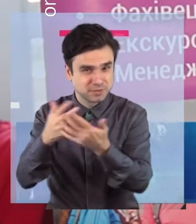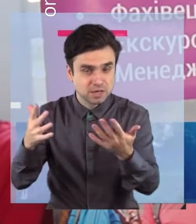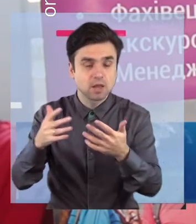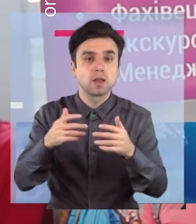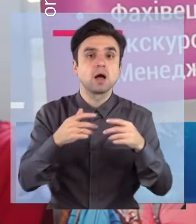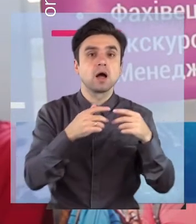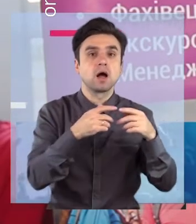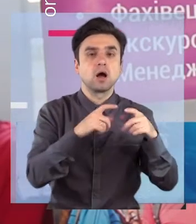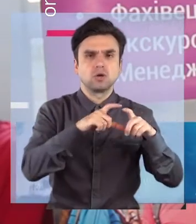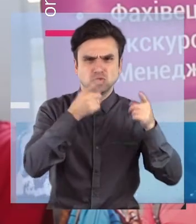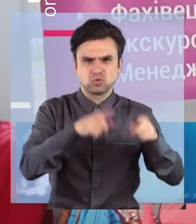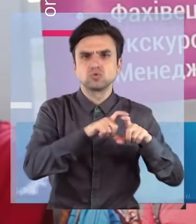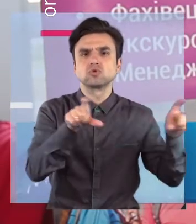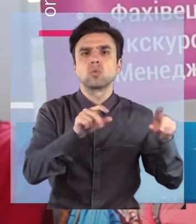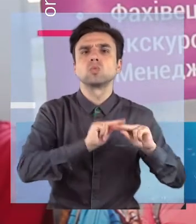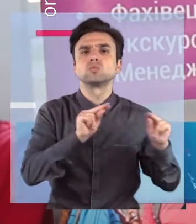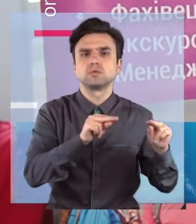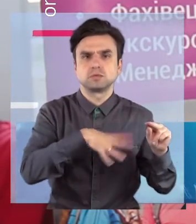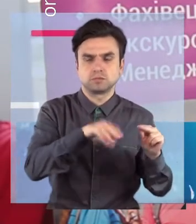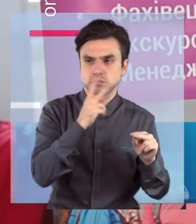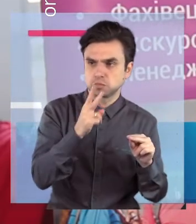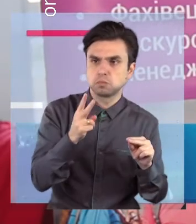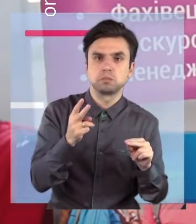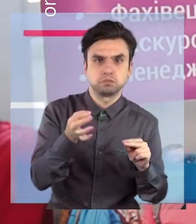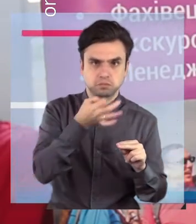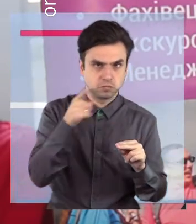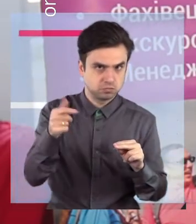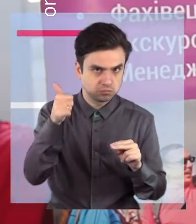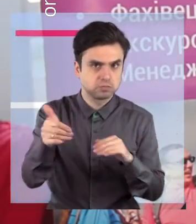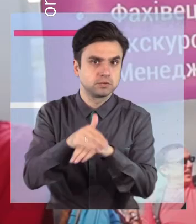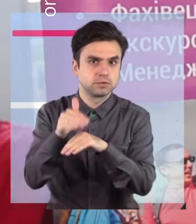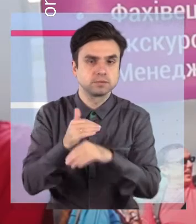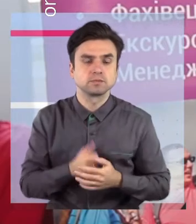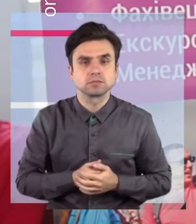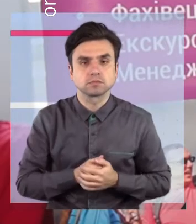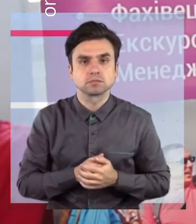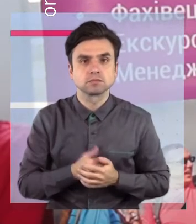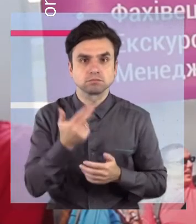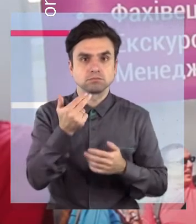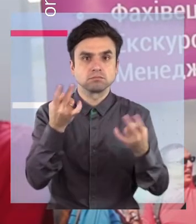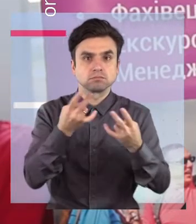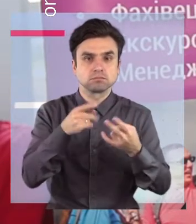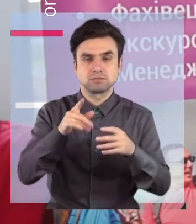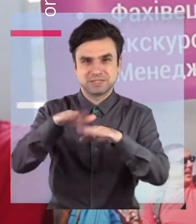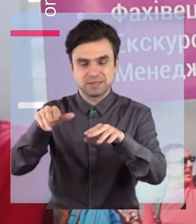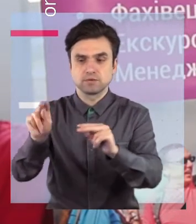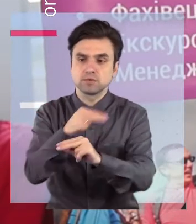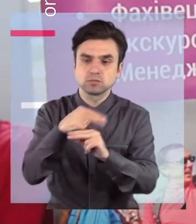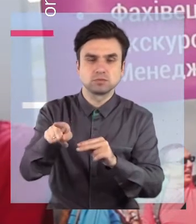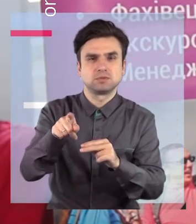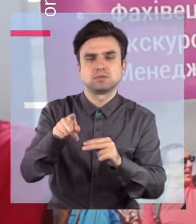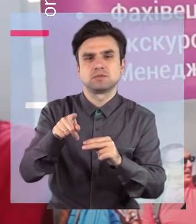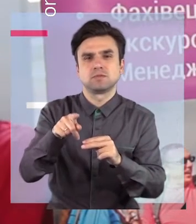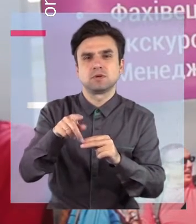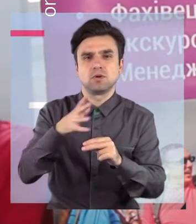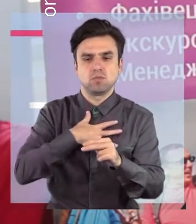краю, показувати, розповідати. Це є виховання патріотичне, і екологічне, і професійне